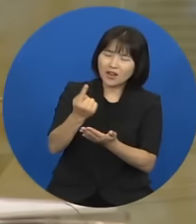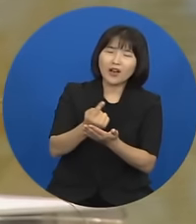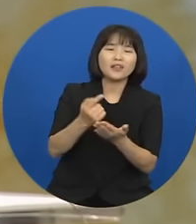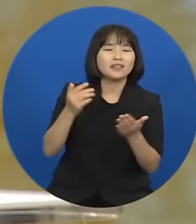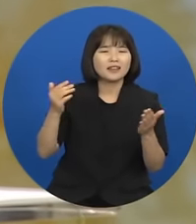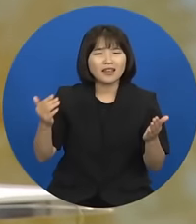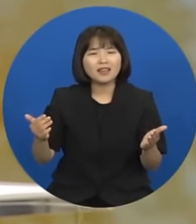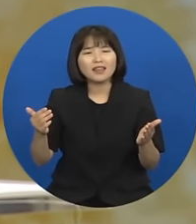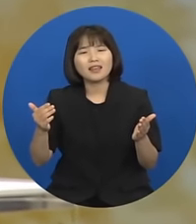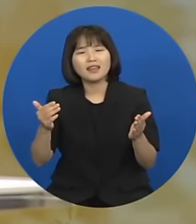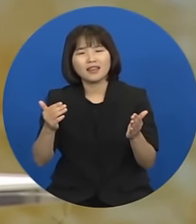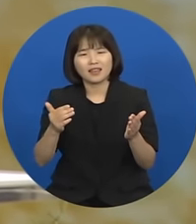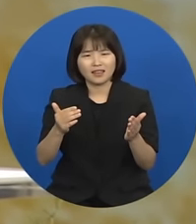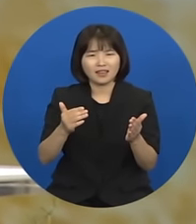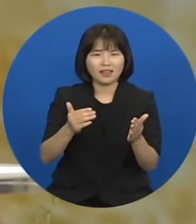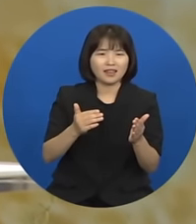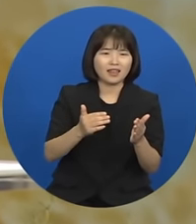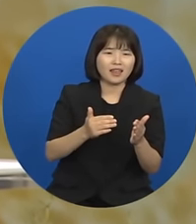내셨네.